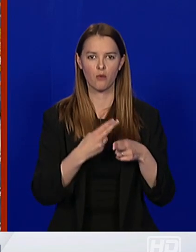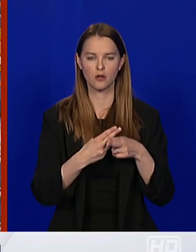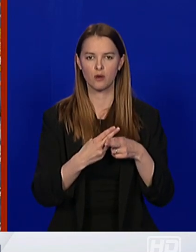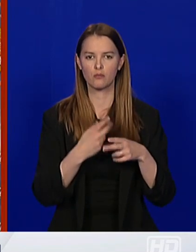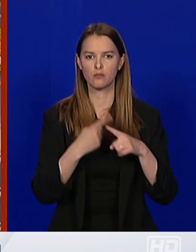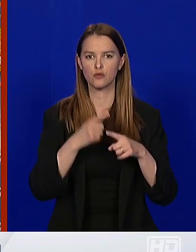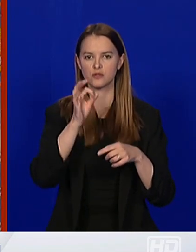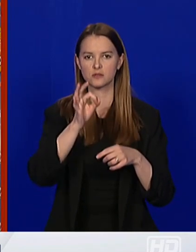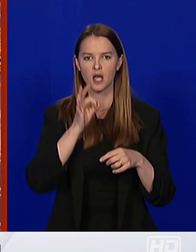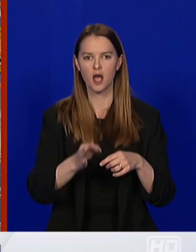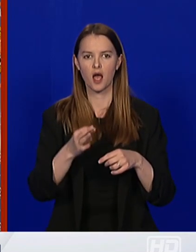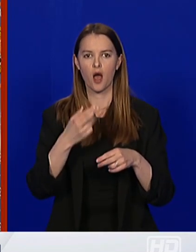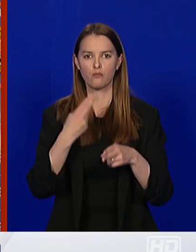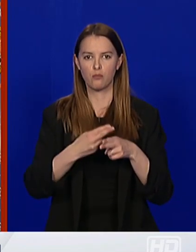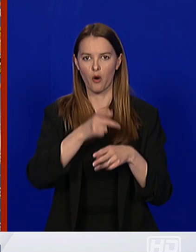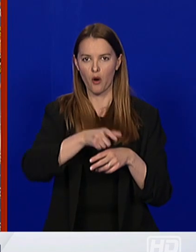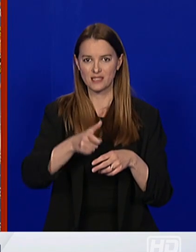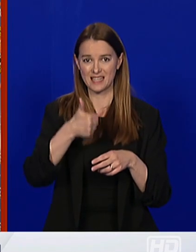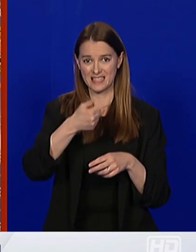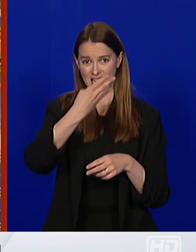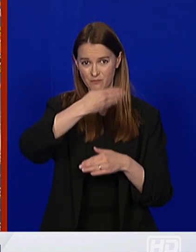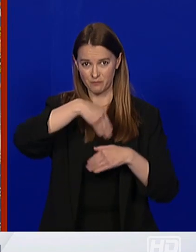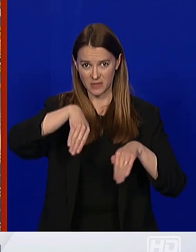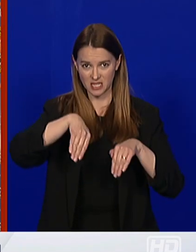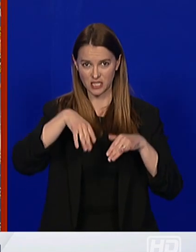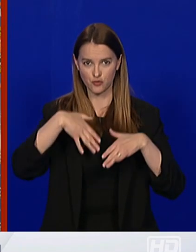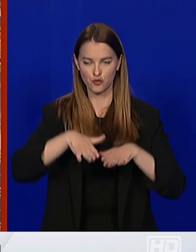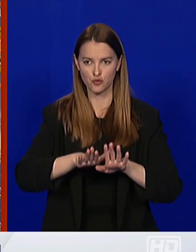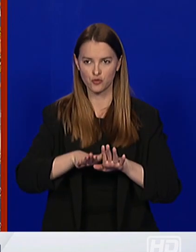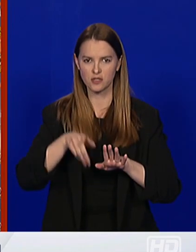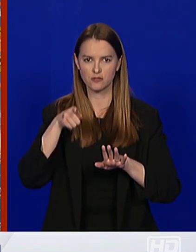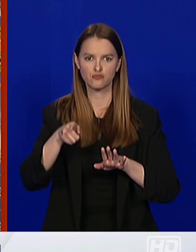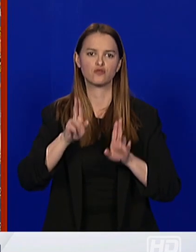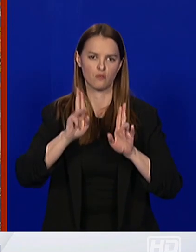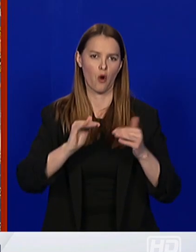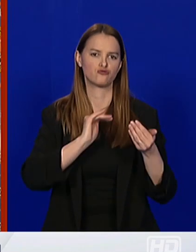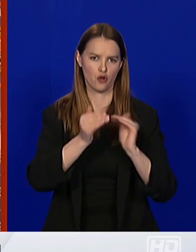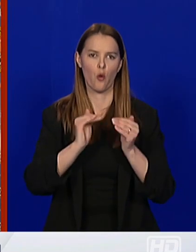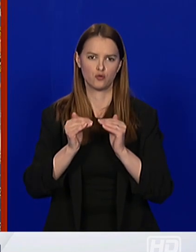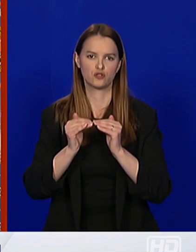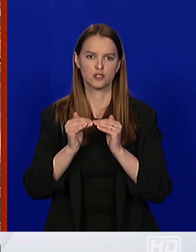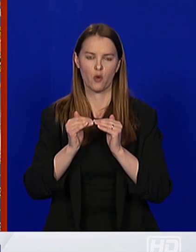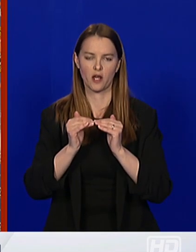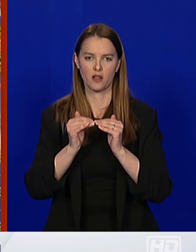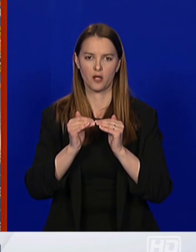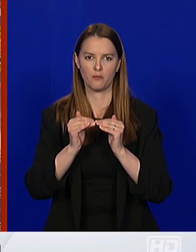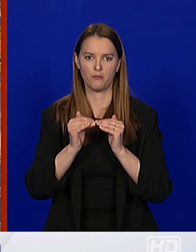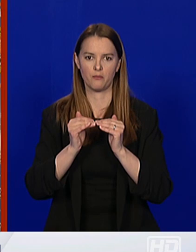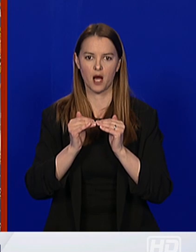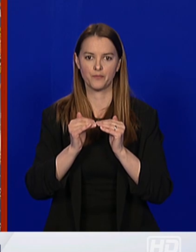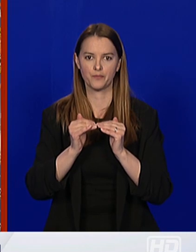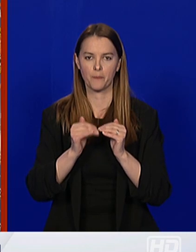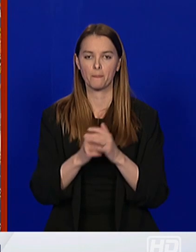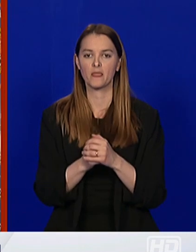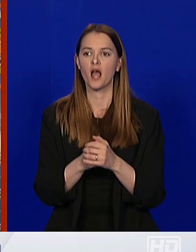stopa oboljelih na milijun stanovnika je vrlo usporediv parametar. Drugo bi